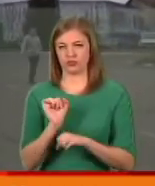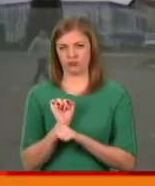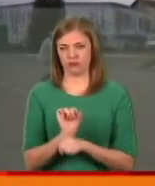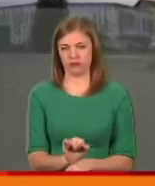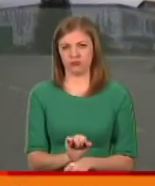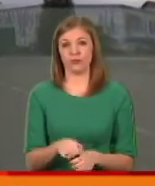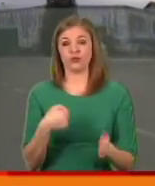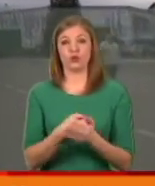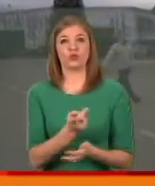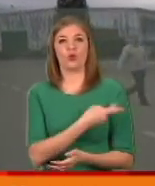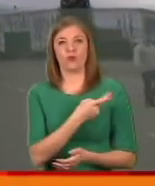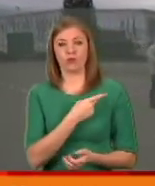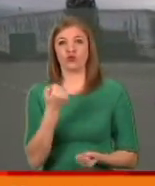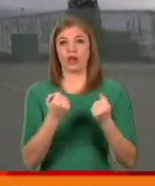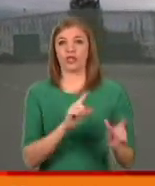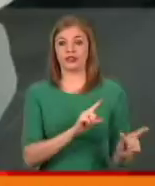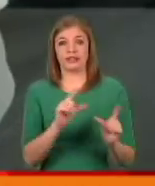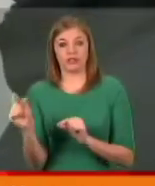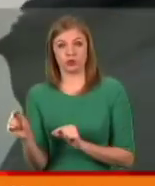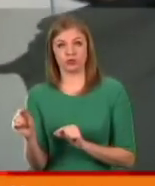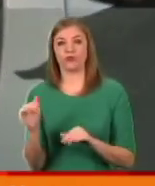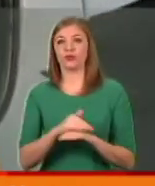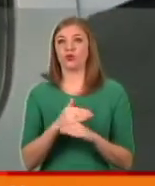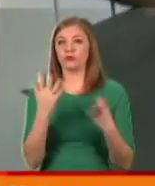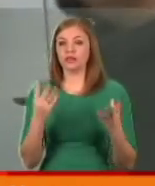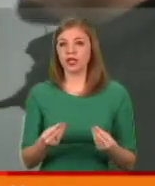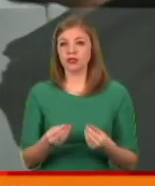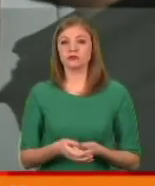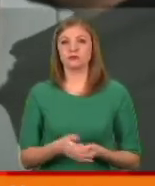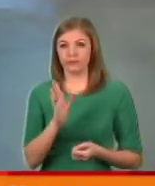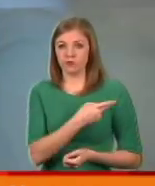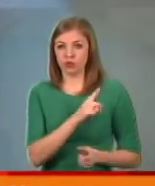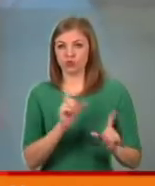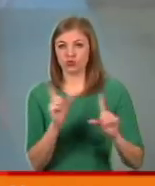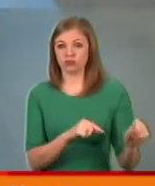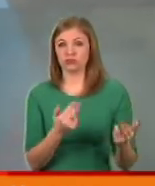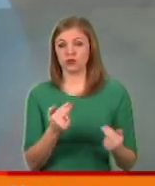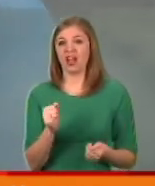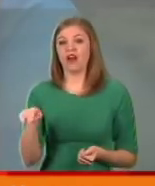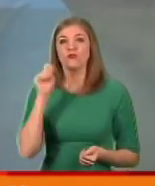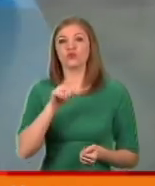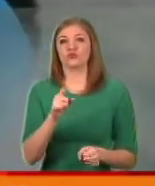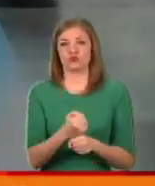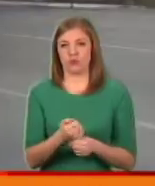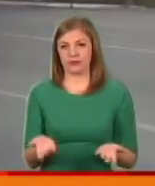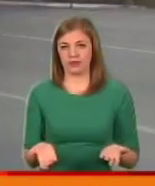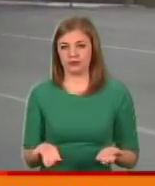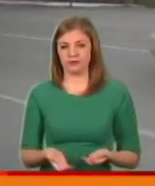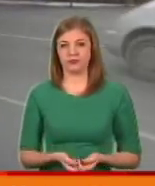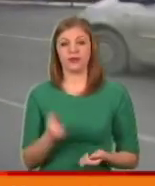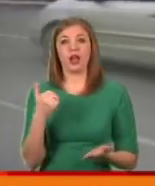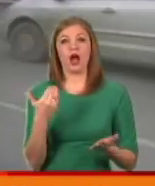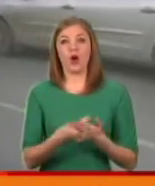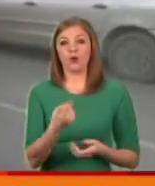спинилось. До Польщі буси їдуть. Добрий день. Ну? В Польщу? А що в тій Україні робити? А